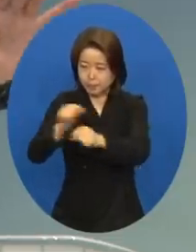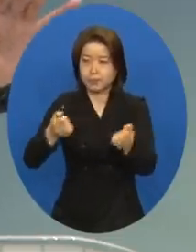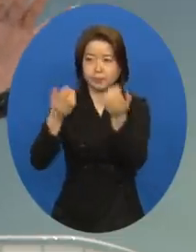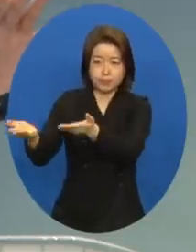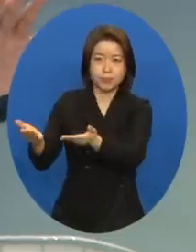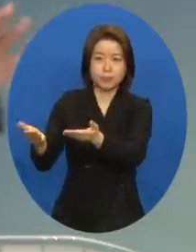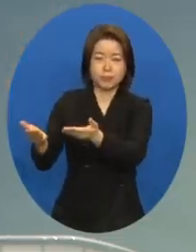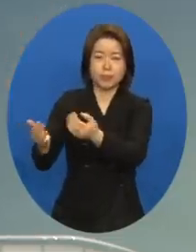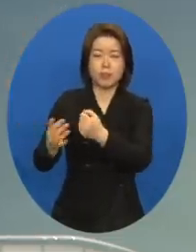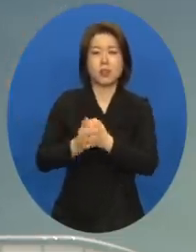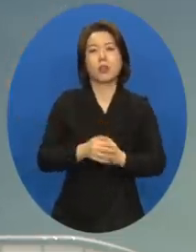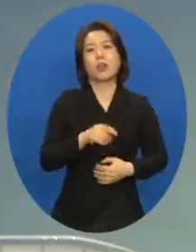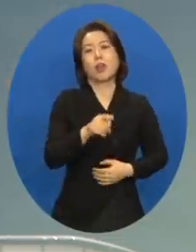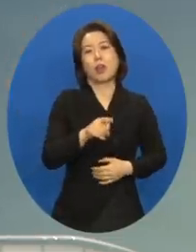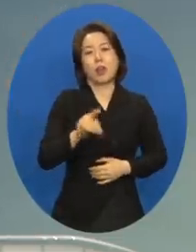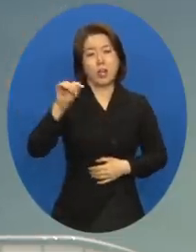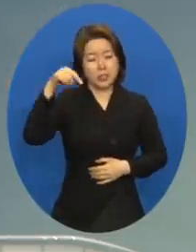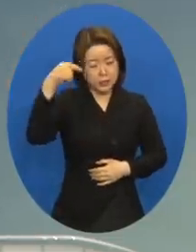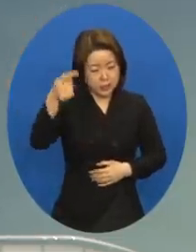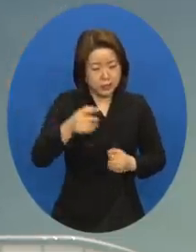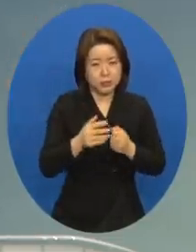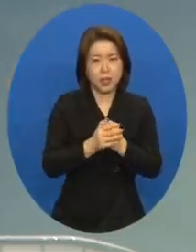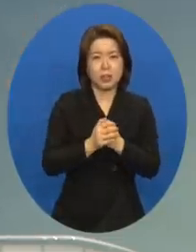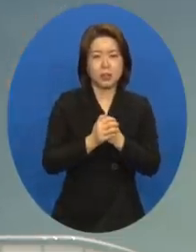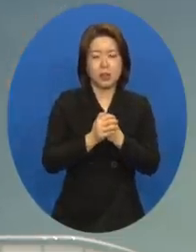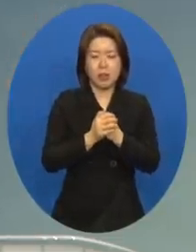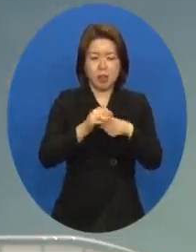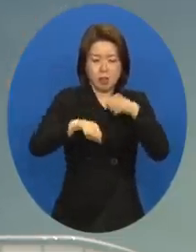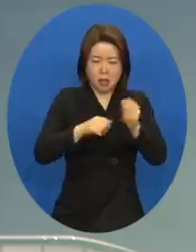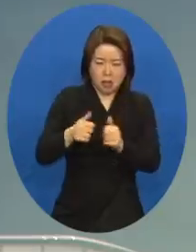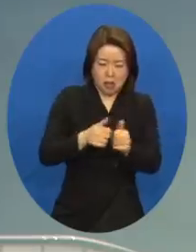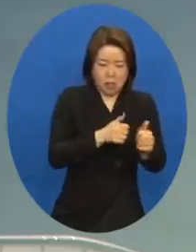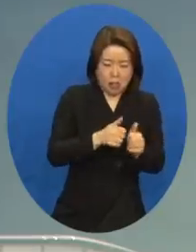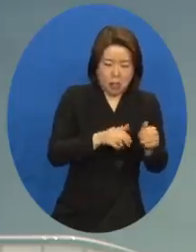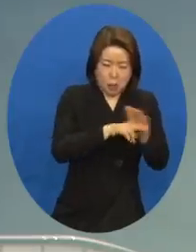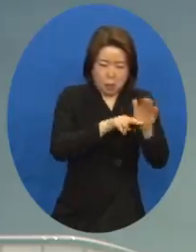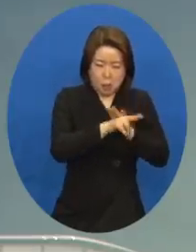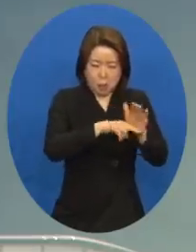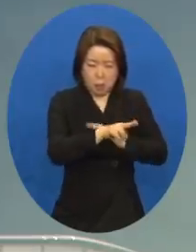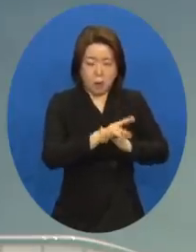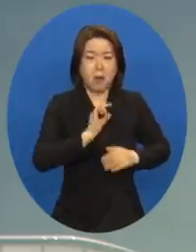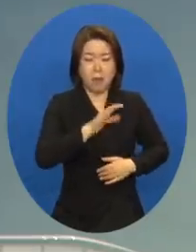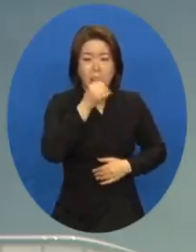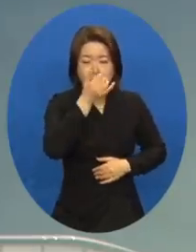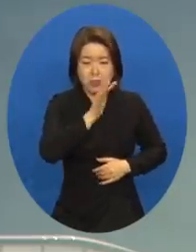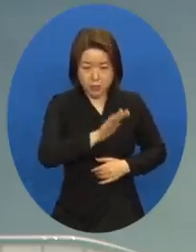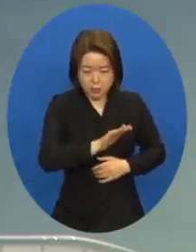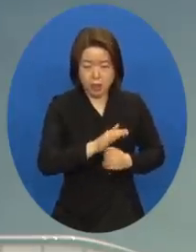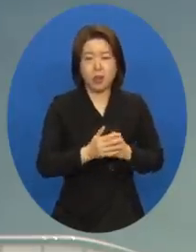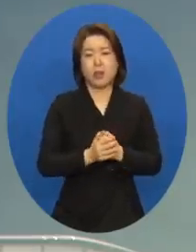쫓겨 살아야만 했었음에도 다윗은 하나님께 순종합니다.